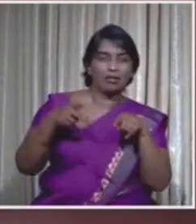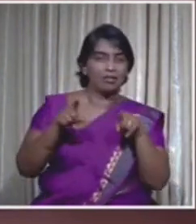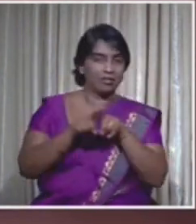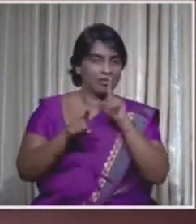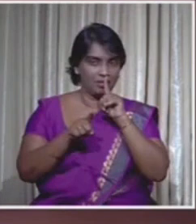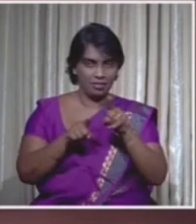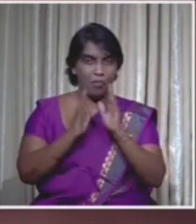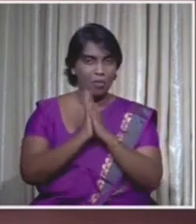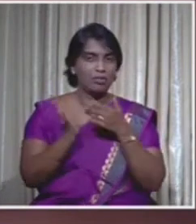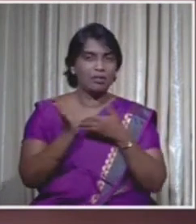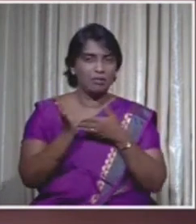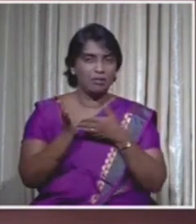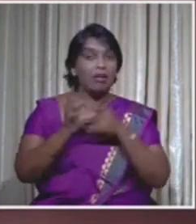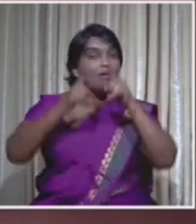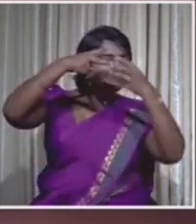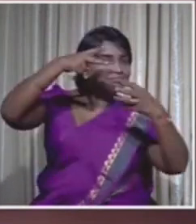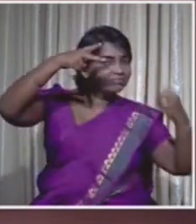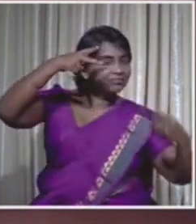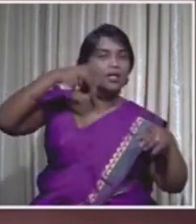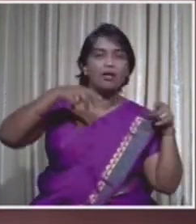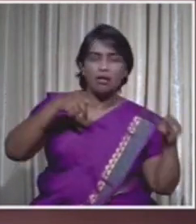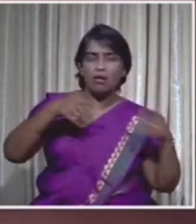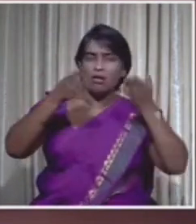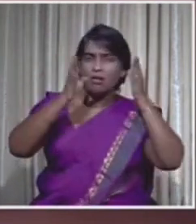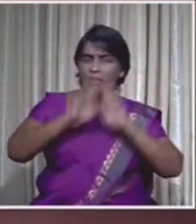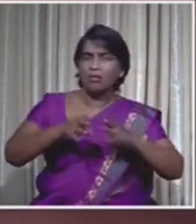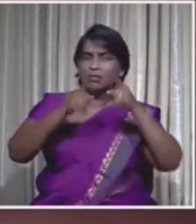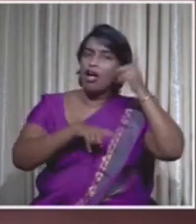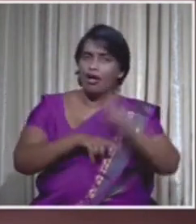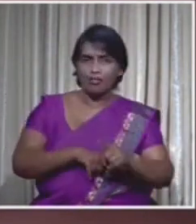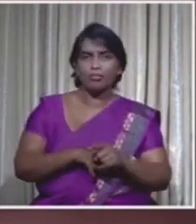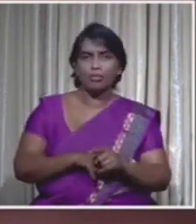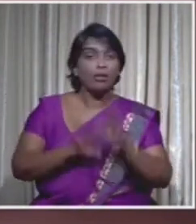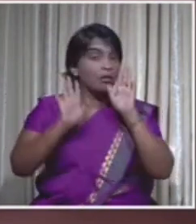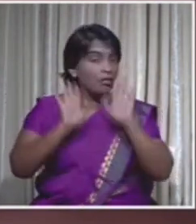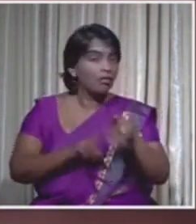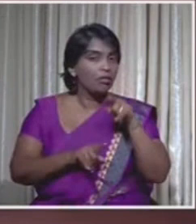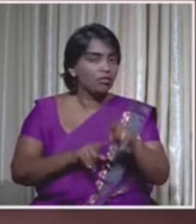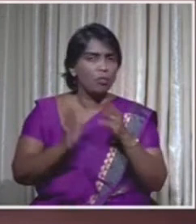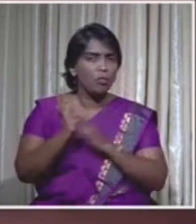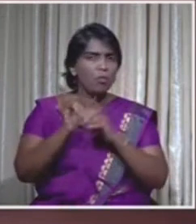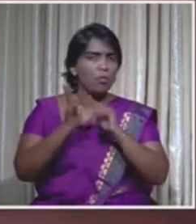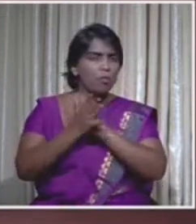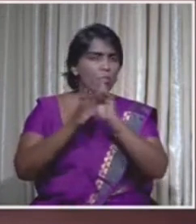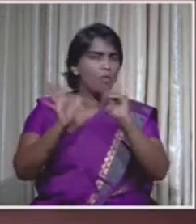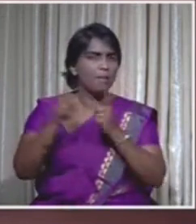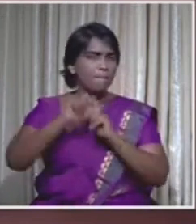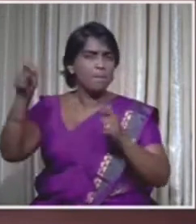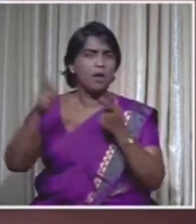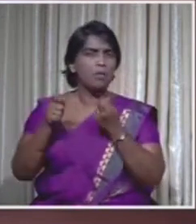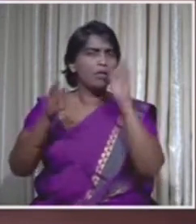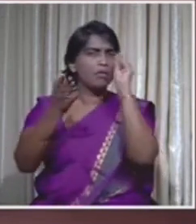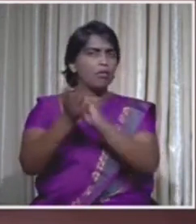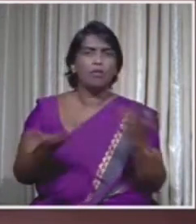සංවර්ධනයට මෙච්චරයි තර මේක මේම තමයි ඉන්නේ එඳ අවසන් වැය ශීර්ෂය දක්වා අපි අනුමත කරනවා හැබැයි මොහන් ටී පෙරරගේ account එකටද මේ මොන වැය ශීර්ෂෙන්ද